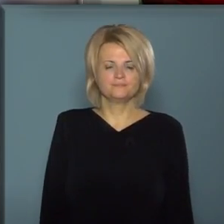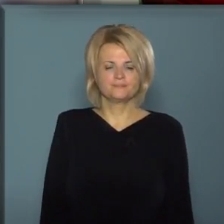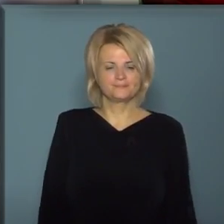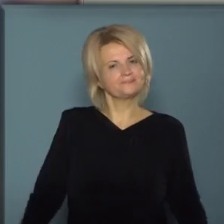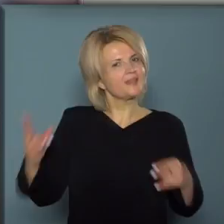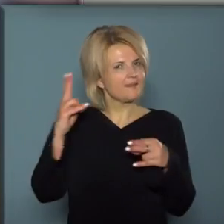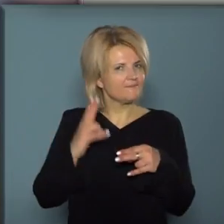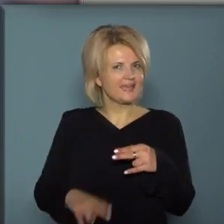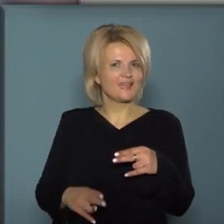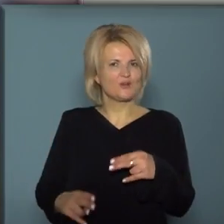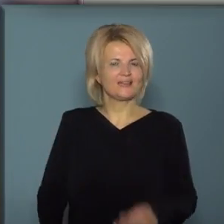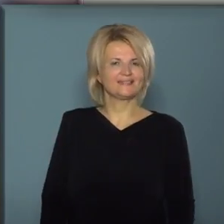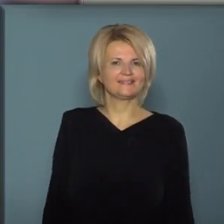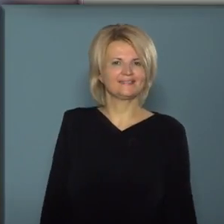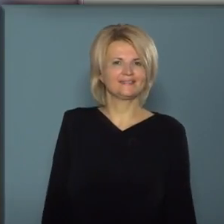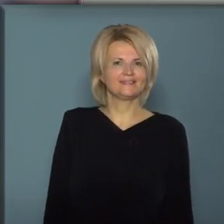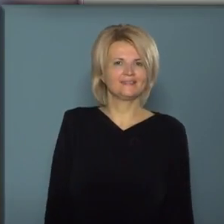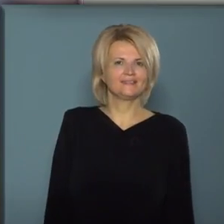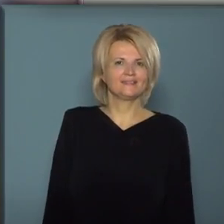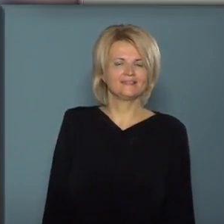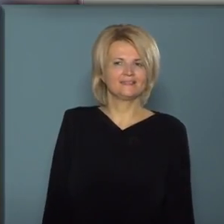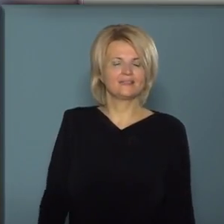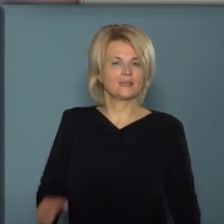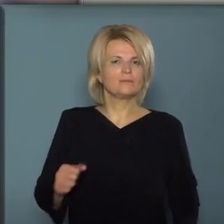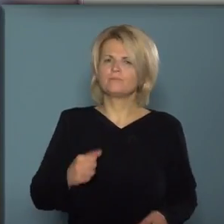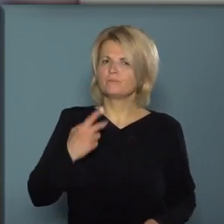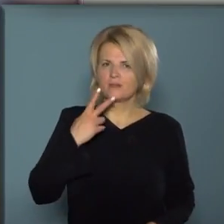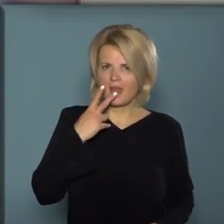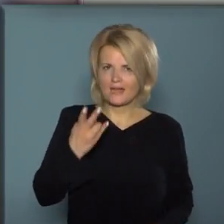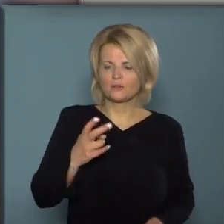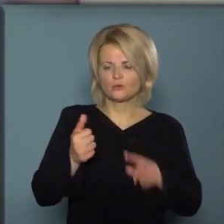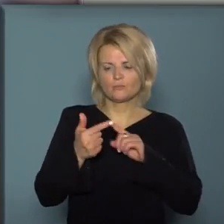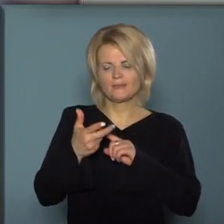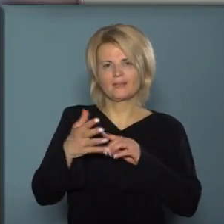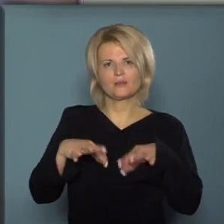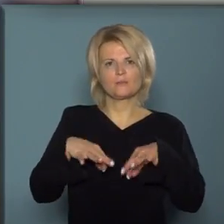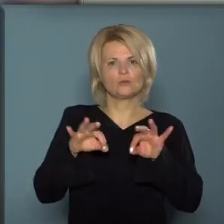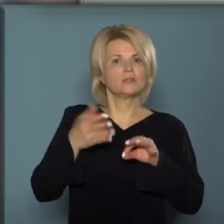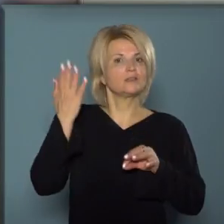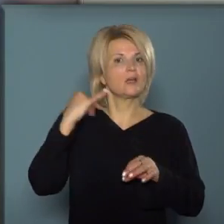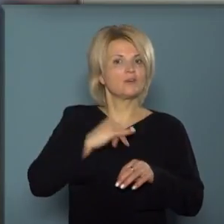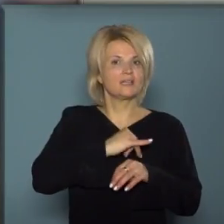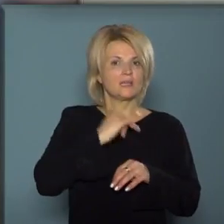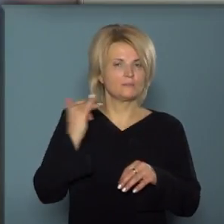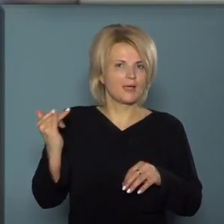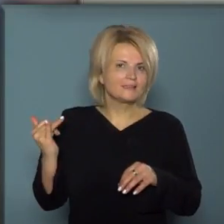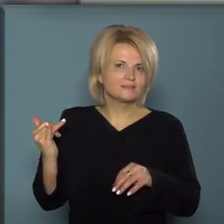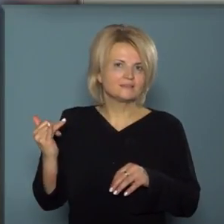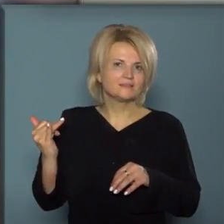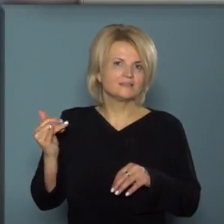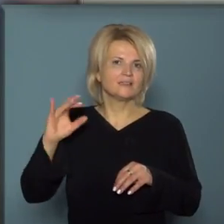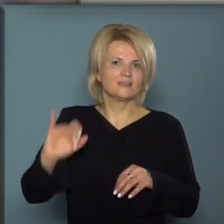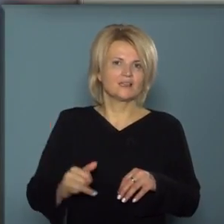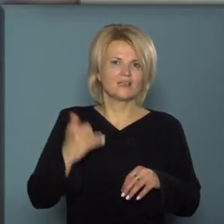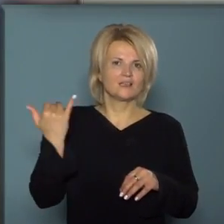egy nagyon mindennapi és nagyon látható ügy. A tavalyi esztendőben